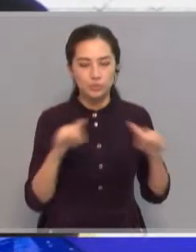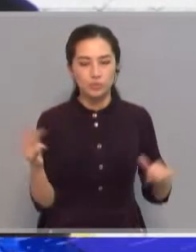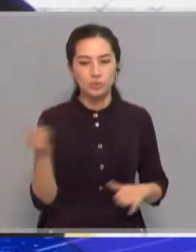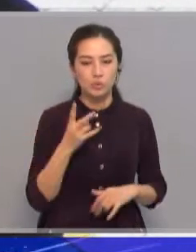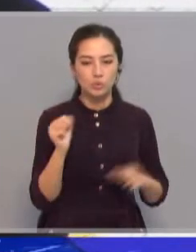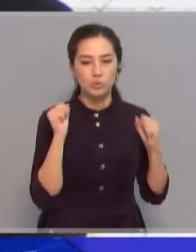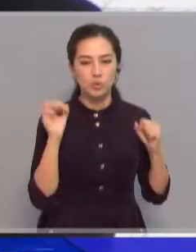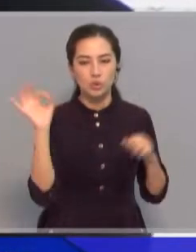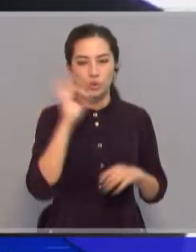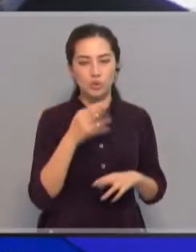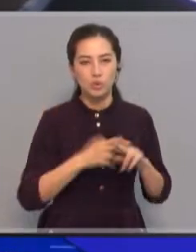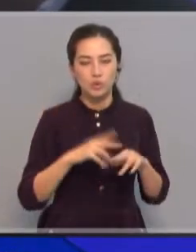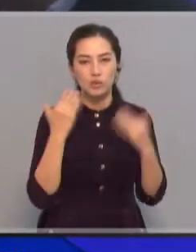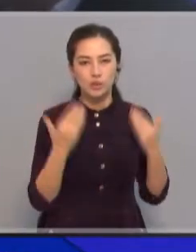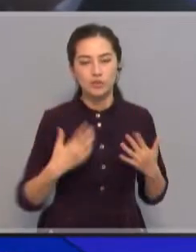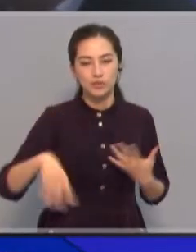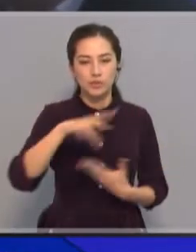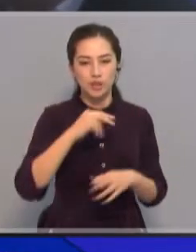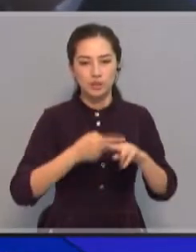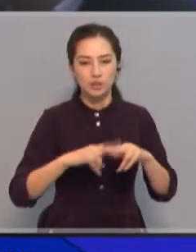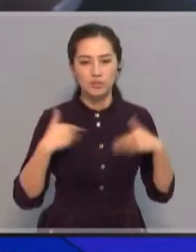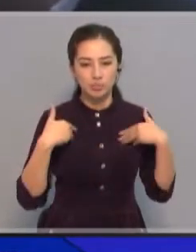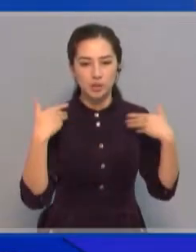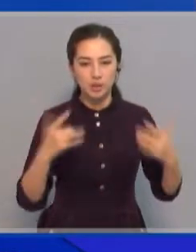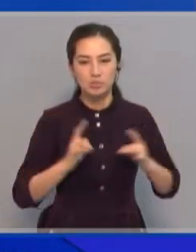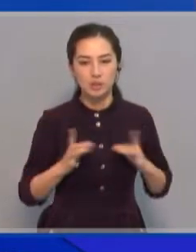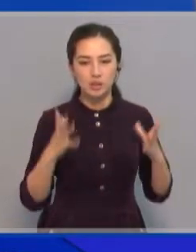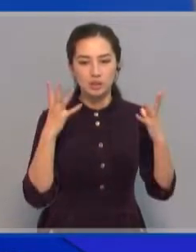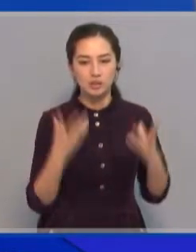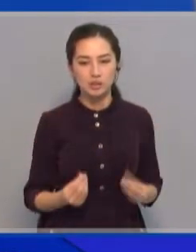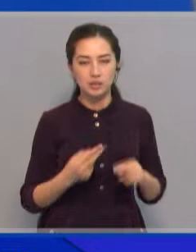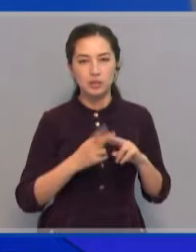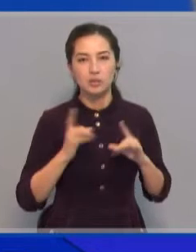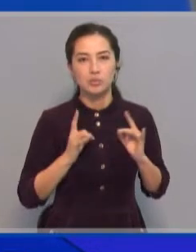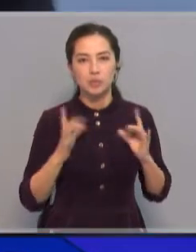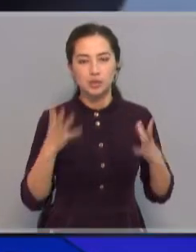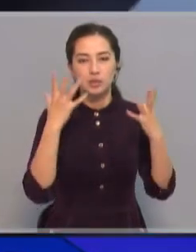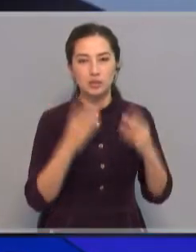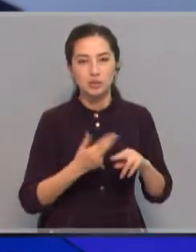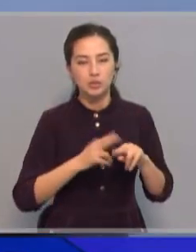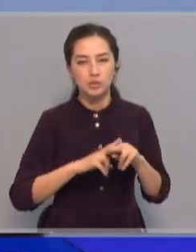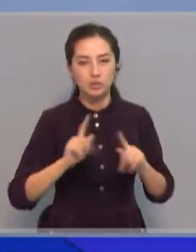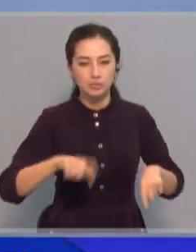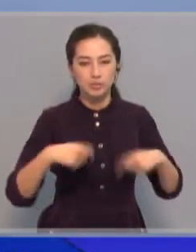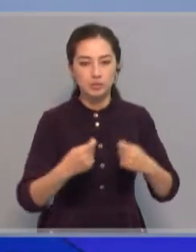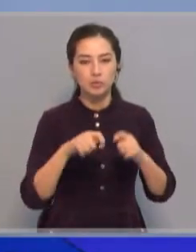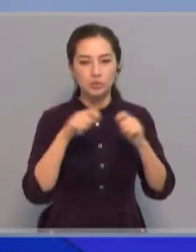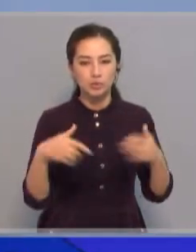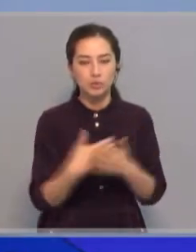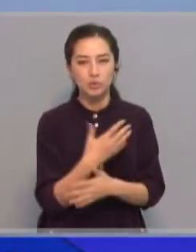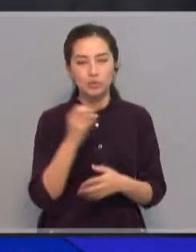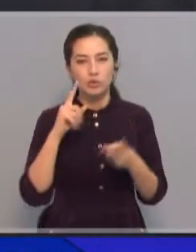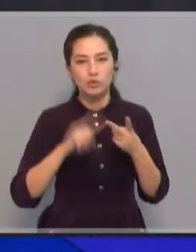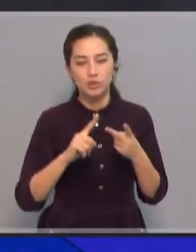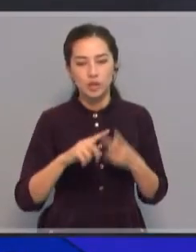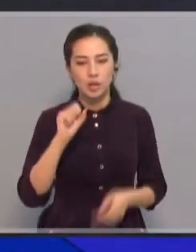Сондықтан барлықтарыңызды мынау бүгінгі мерекелеріңізбен шын жүректен құттықтаймын. Мереке аясында қолданысқа берілген нысандардың тағы бірі